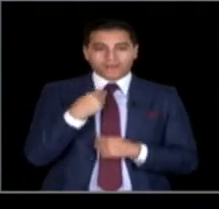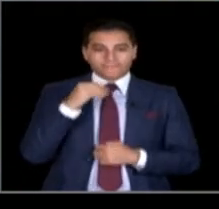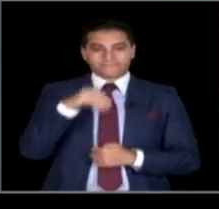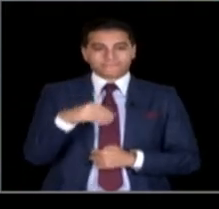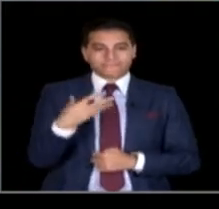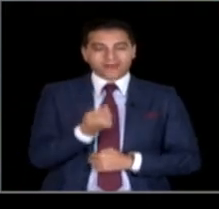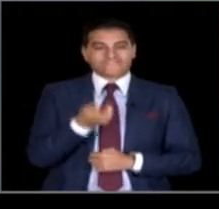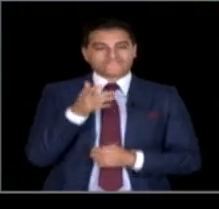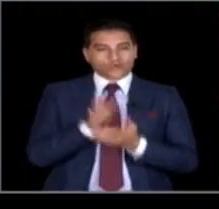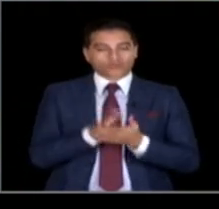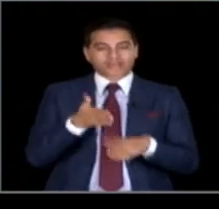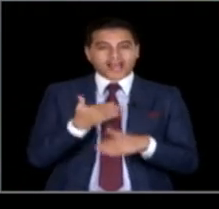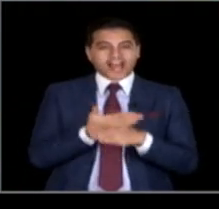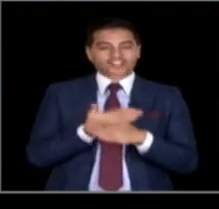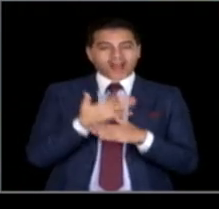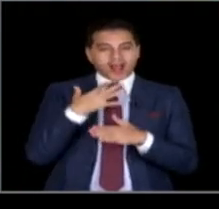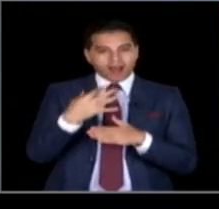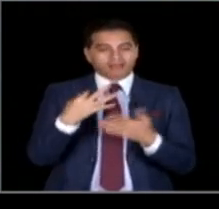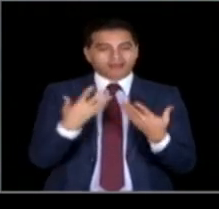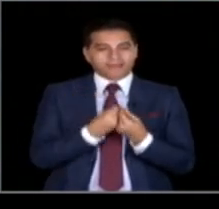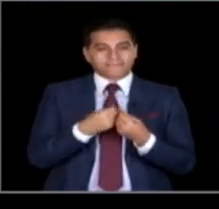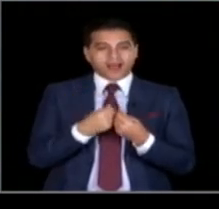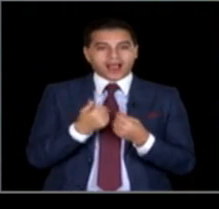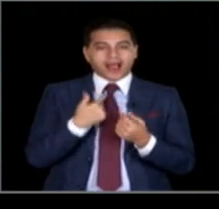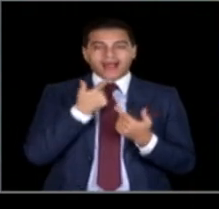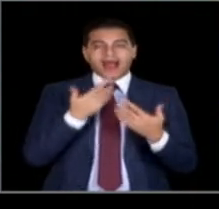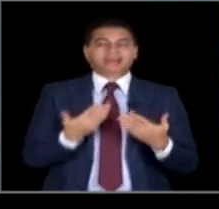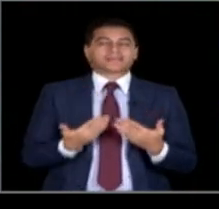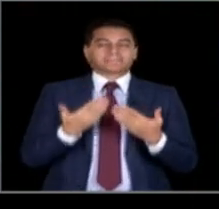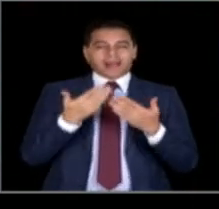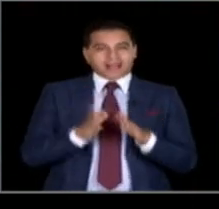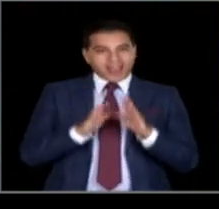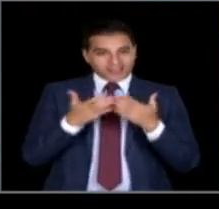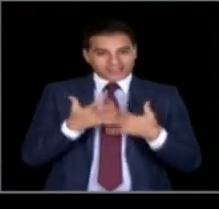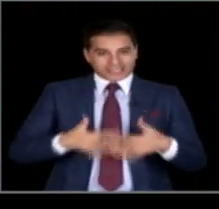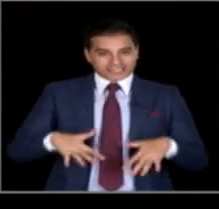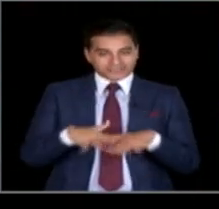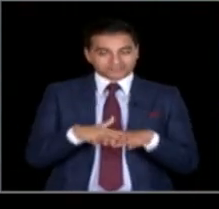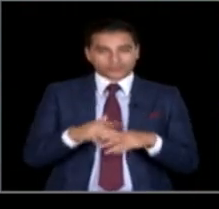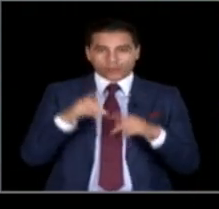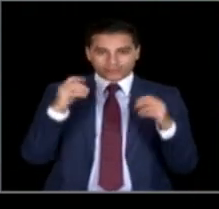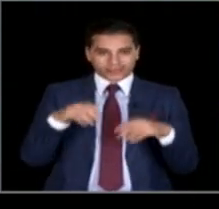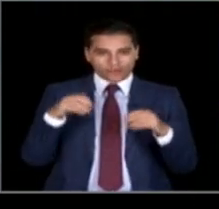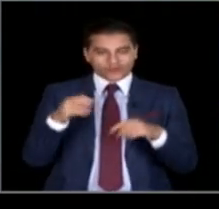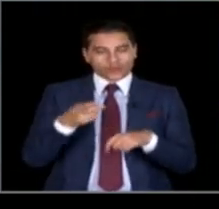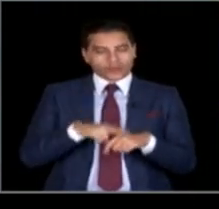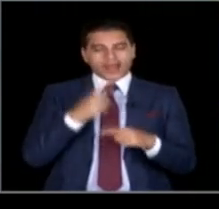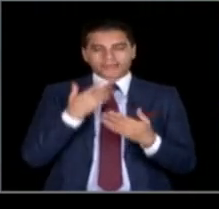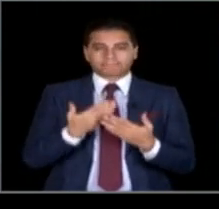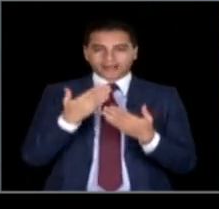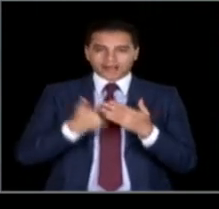يعني في فرصة علشان أقدر أشارك السنة دي. أتمنى لفريقي طبعاً كل التوفيق، وأتمنى إن إحنا